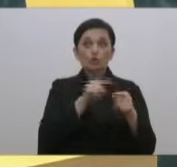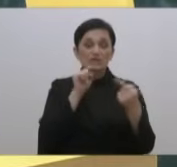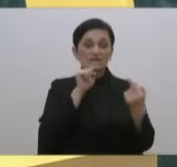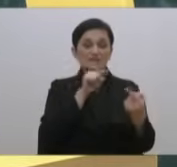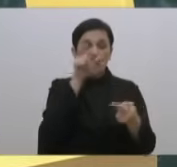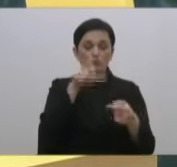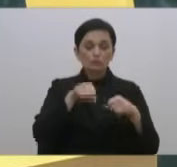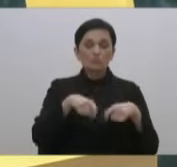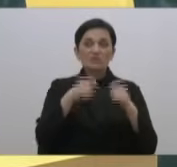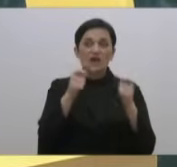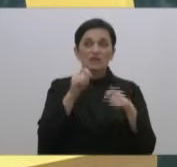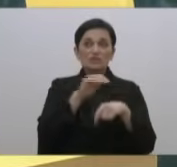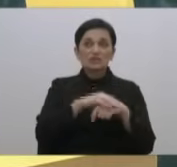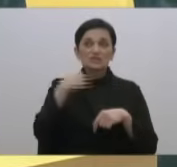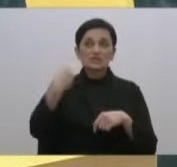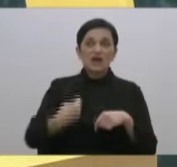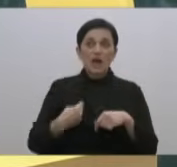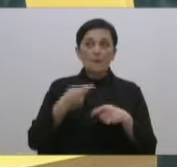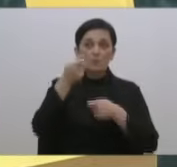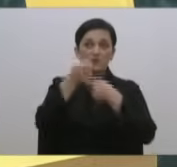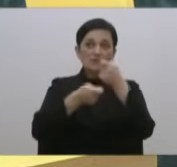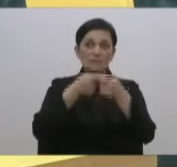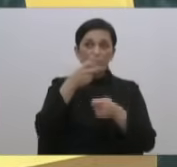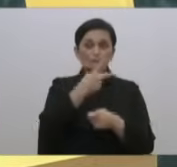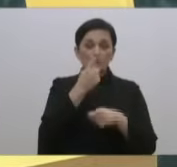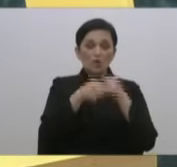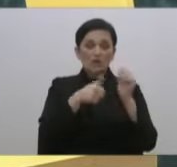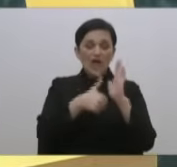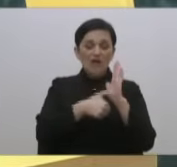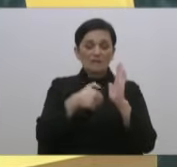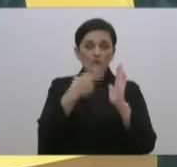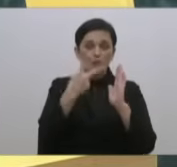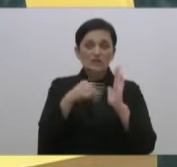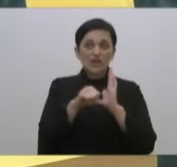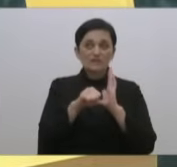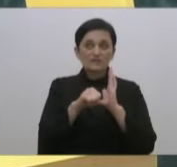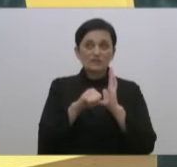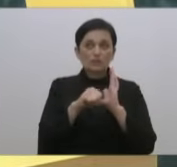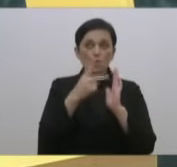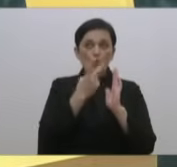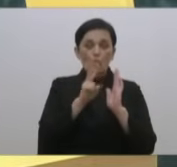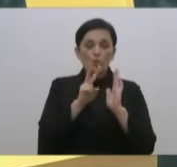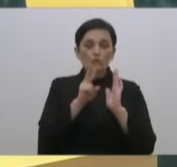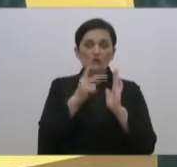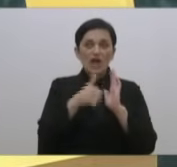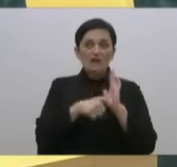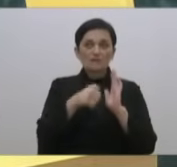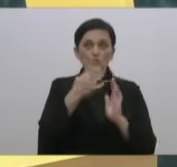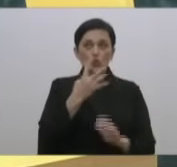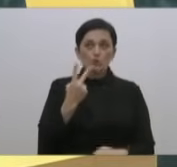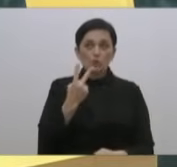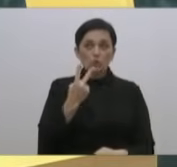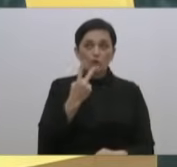aia, dacă Adamei Slobi, dar Hoas, în dacă și revist, Strasburg și Martuianobas. Oții o tertițeli, ecusas o te ecusi, oții o teori, ecusas ormos